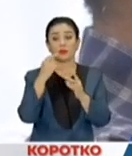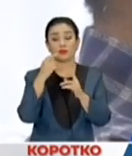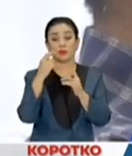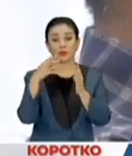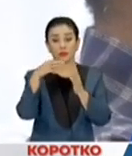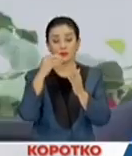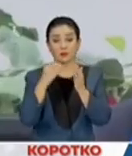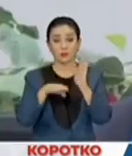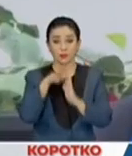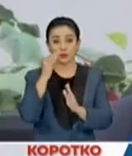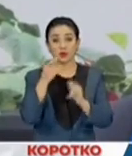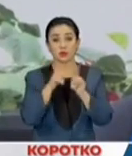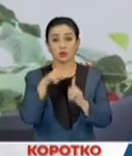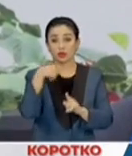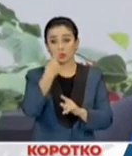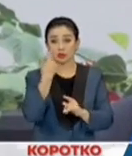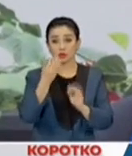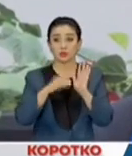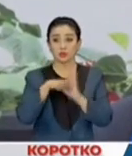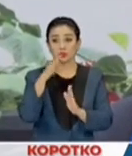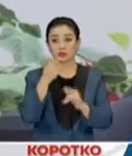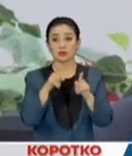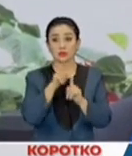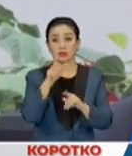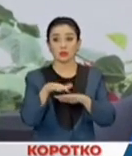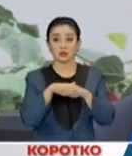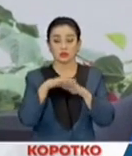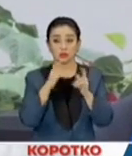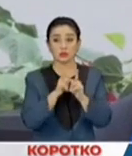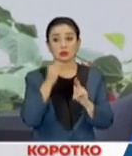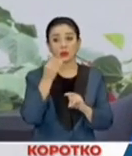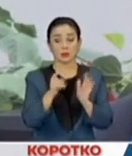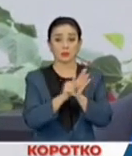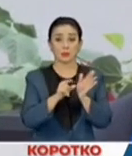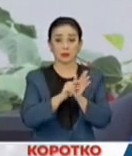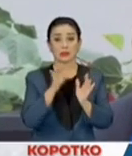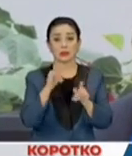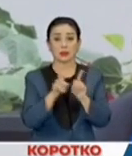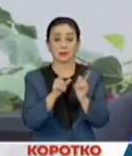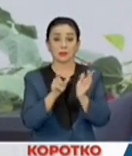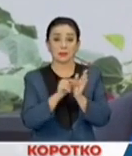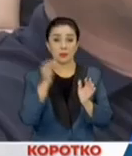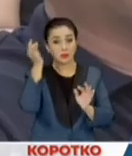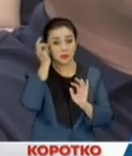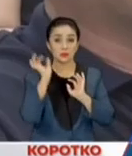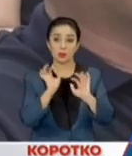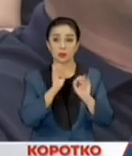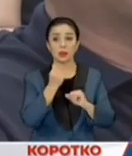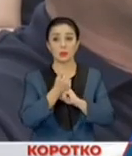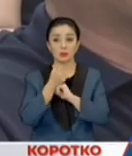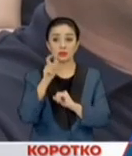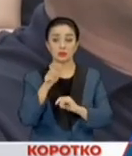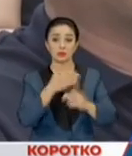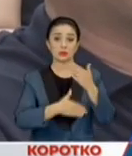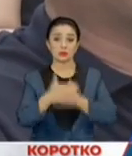А это улучшение социальной защиты населения, внесение изменений в систему пенсий и пособий, забота и поддержка людей